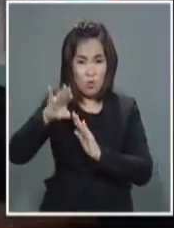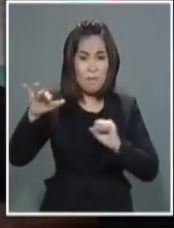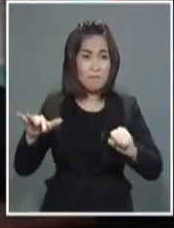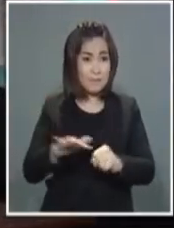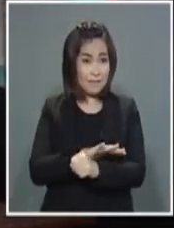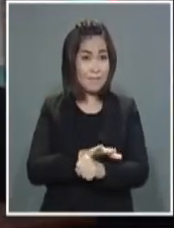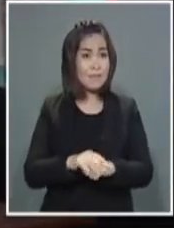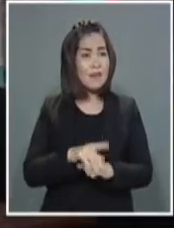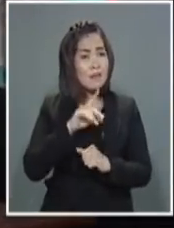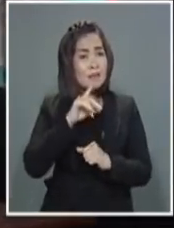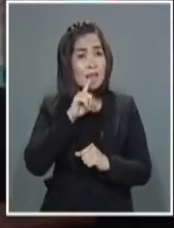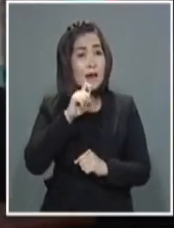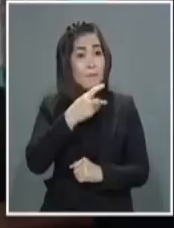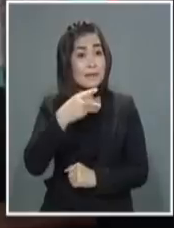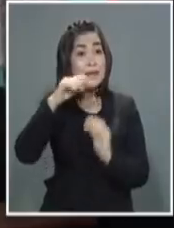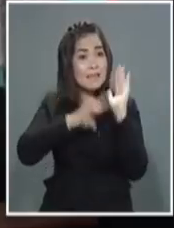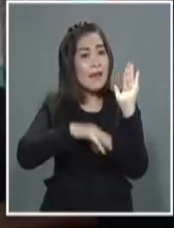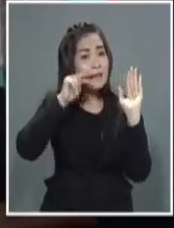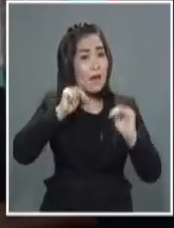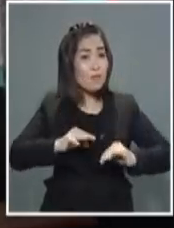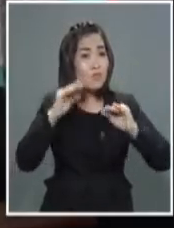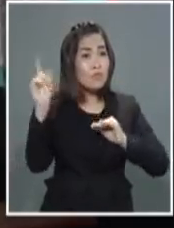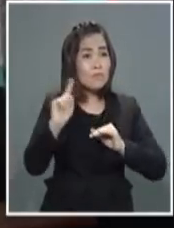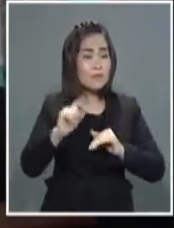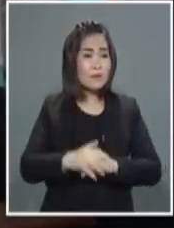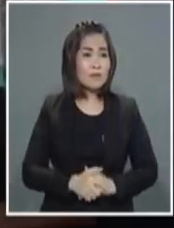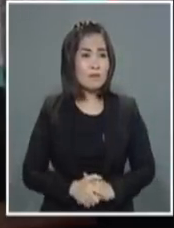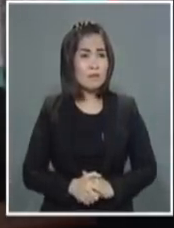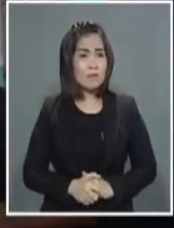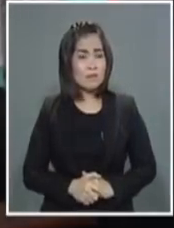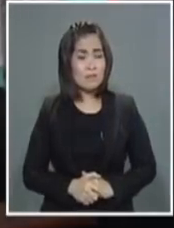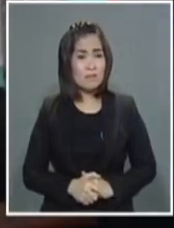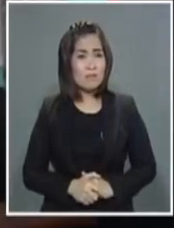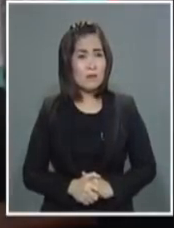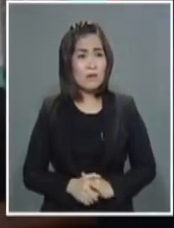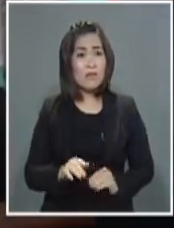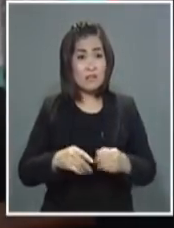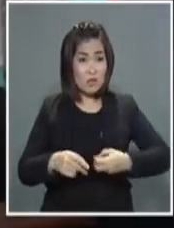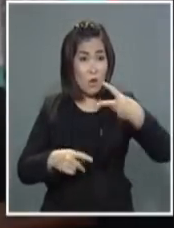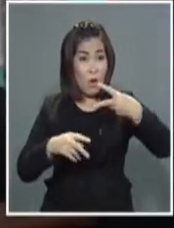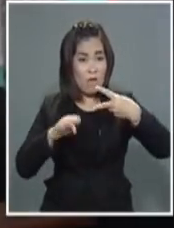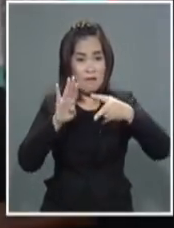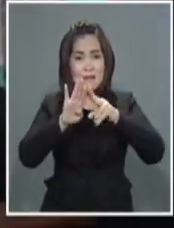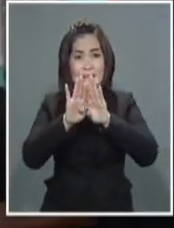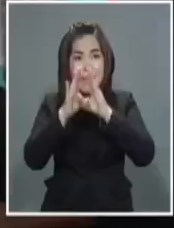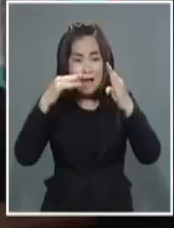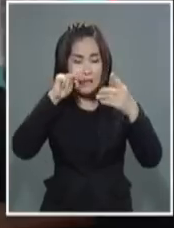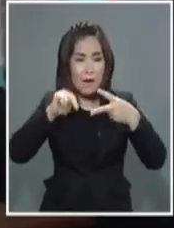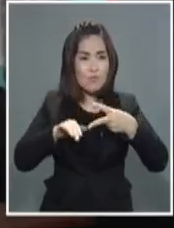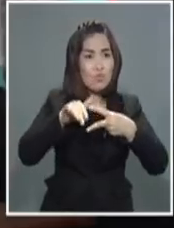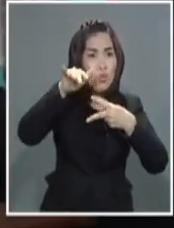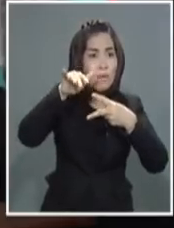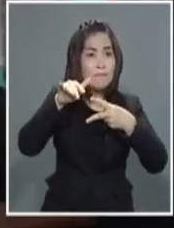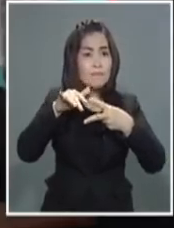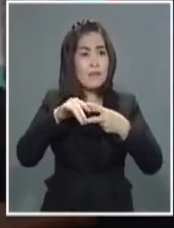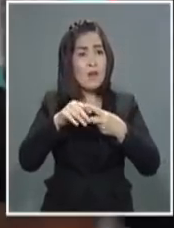นักขนาดไหนค่ะที่บ้าน ฉันร้องเต็มหน้าต่างเลย ฉันซ่อมเราคล้องไล่เก็บทันไหม